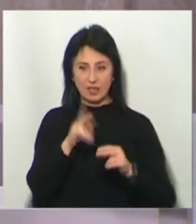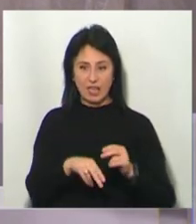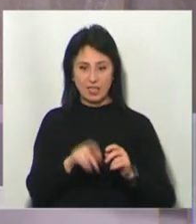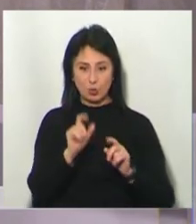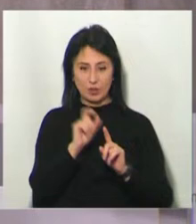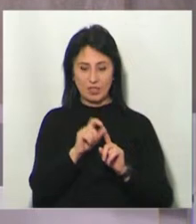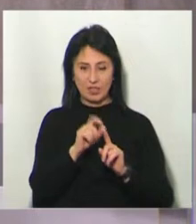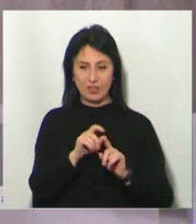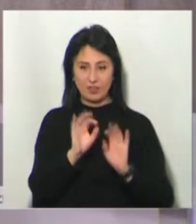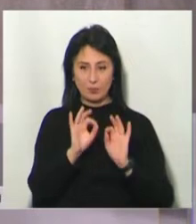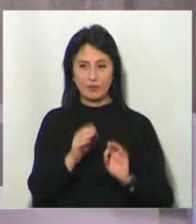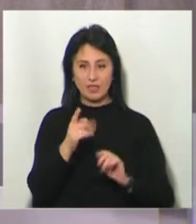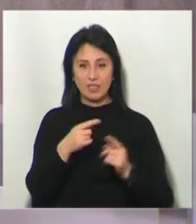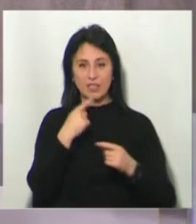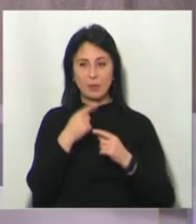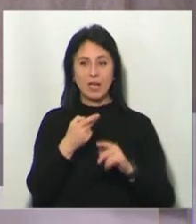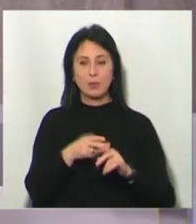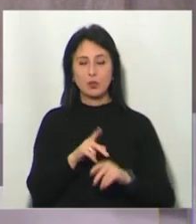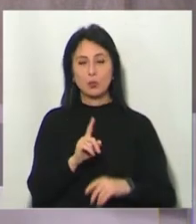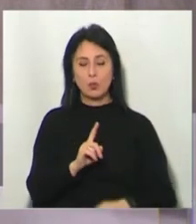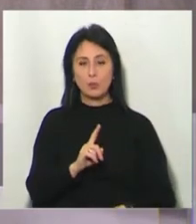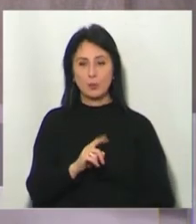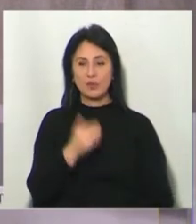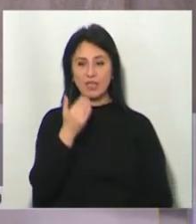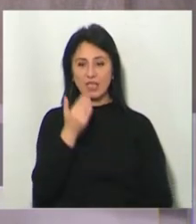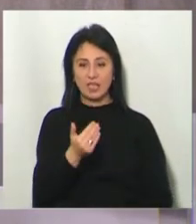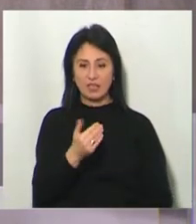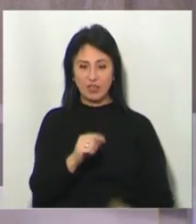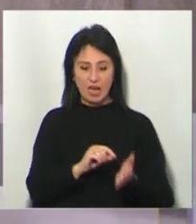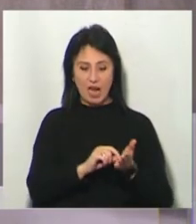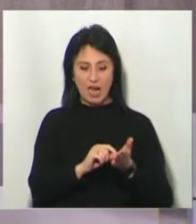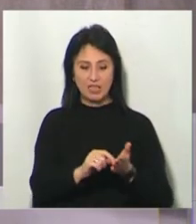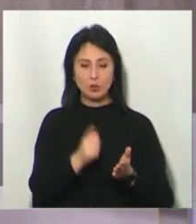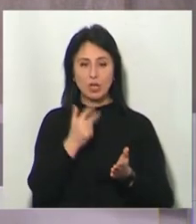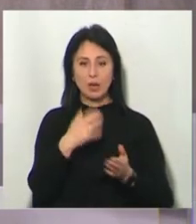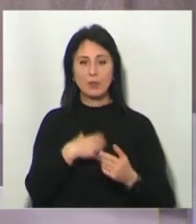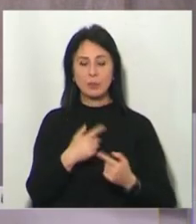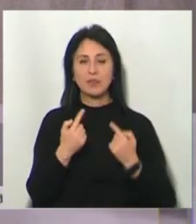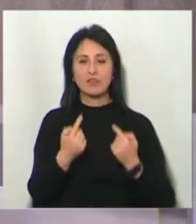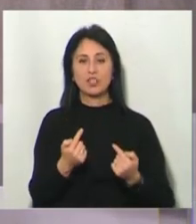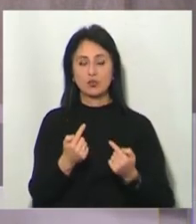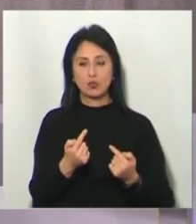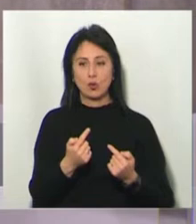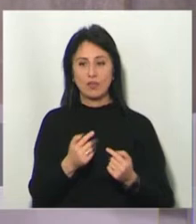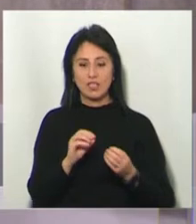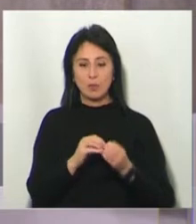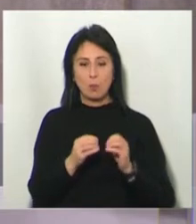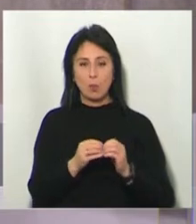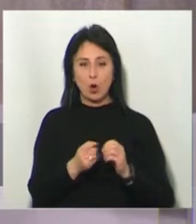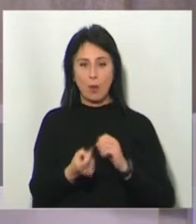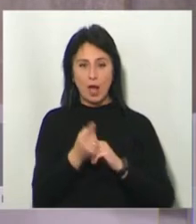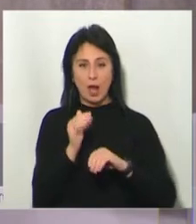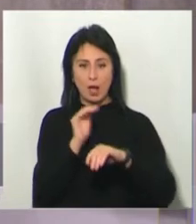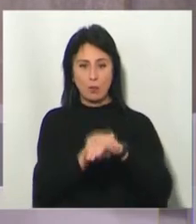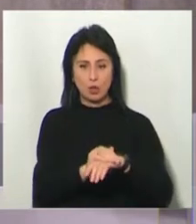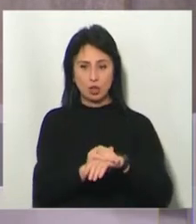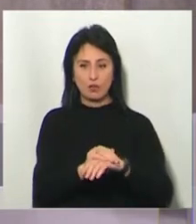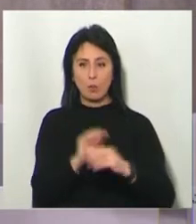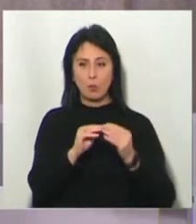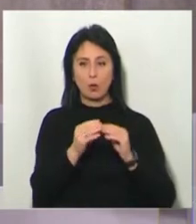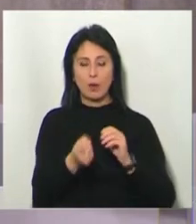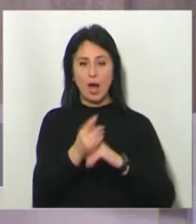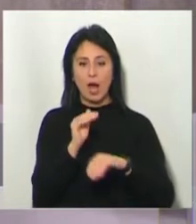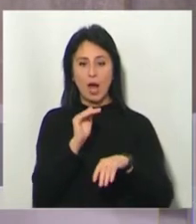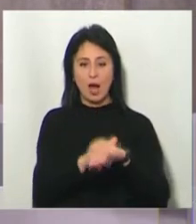დაასრულეთ ლოგიკურად თქვენი საუბარი, იმიტომ რომ თქვენ ხაზი გავსვით, რამდენად მნიშვნელოვანია პრობლემის აღმოჩენა და